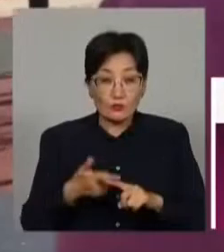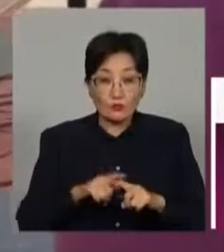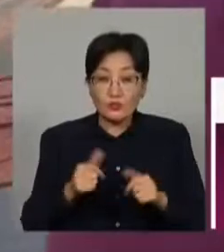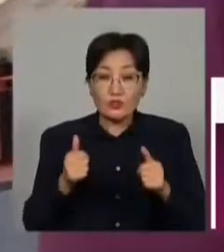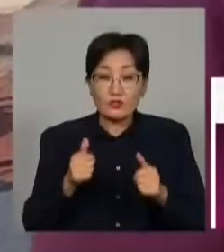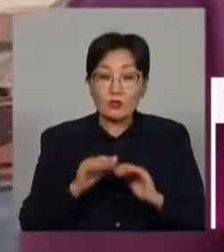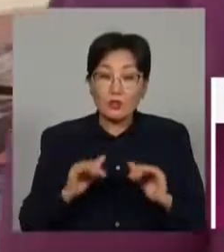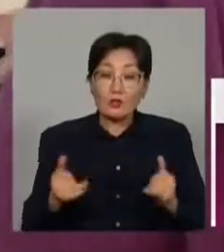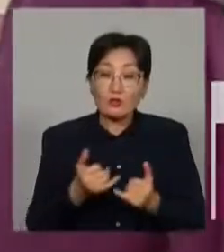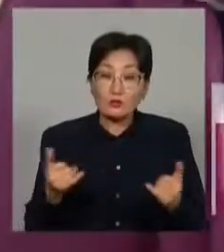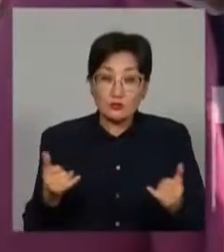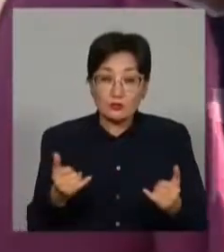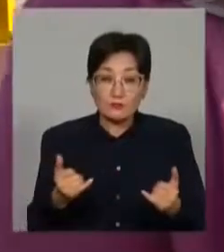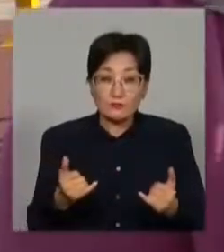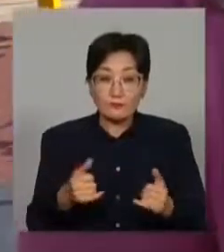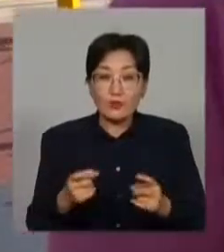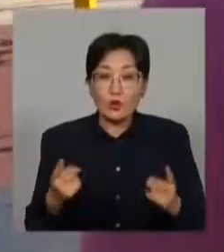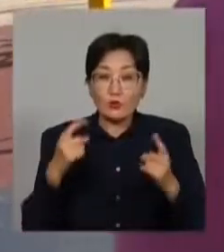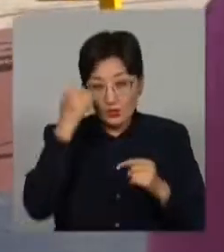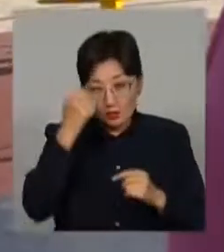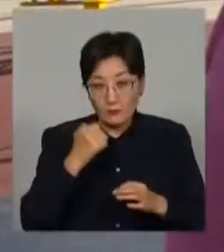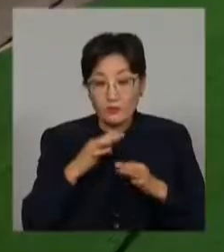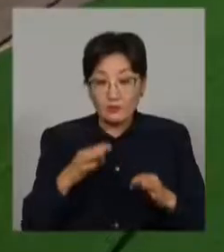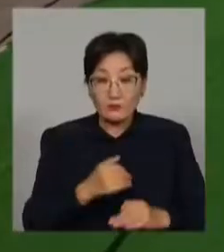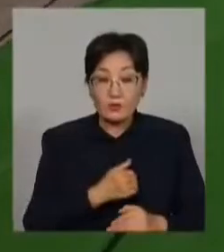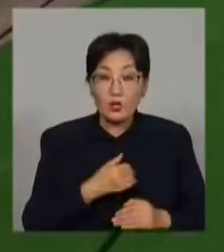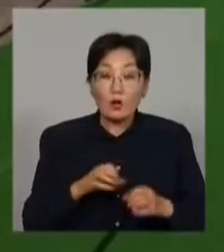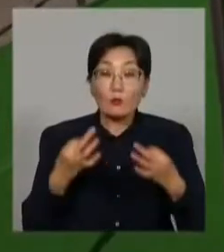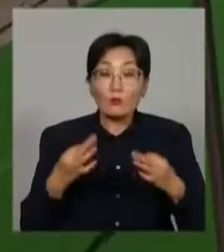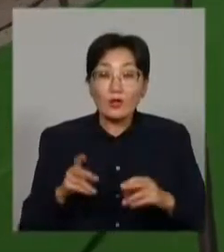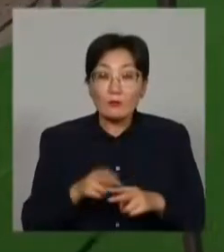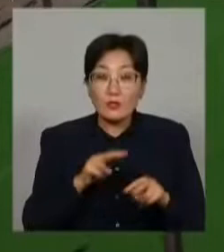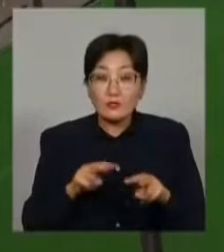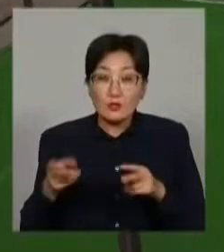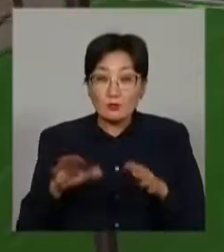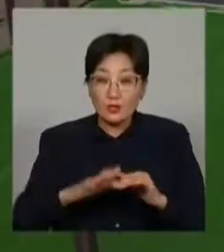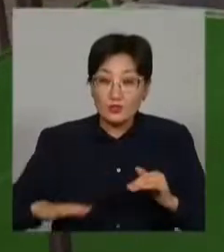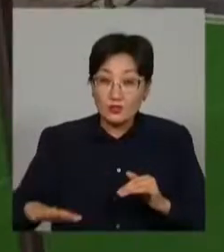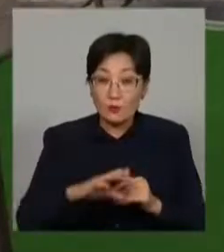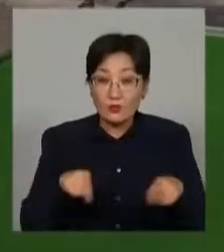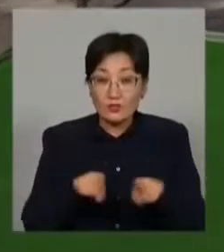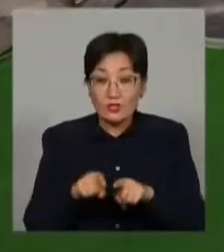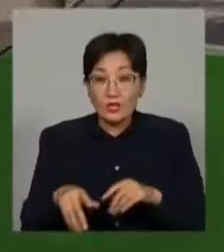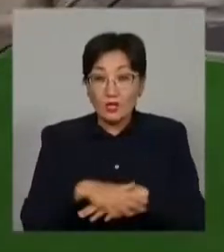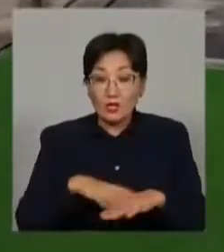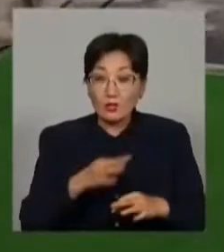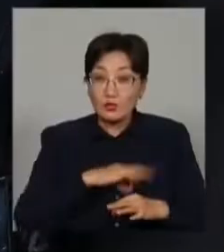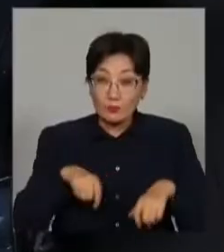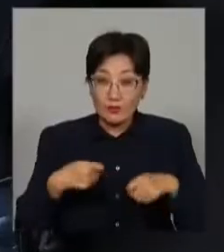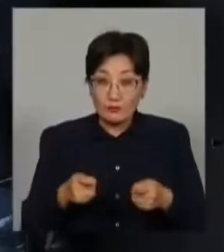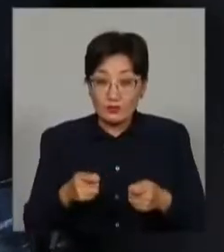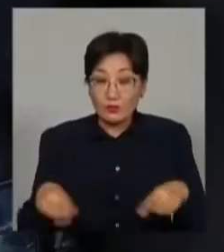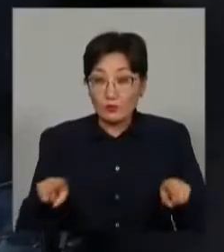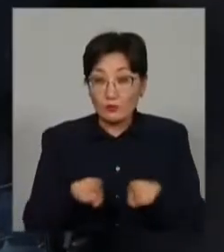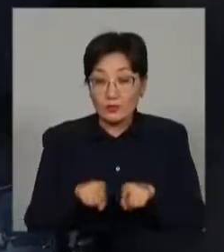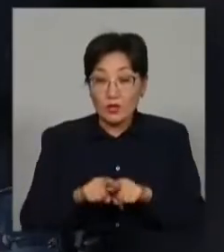балалар үшін өте жақсы. Үлкен рахметімізді айтамыз. Бос қараусыз қалған орындар осылайша ел игілігіне жарап жатыр. Дәл